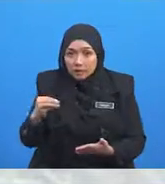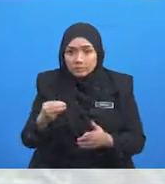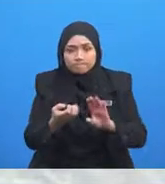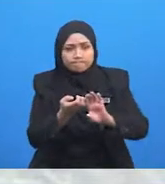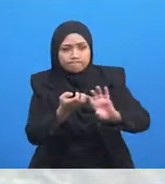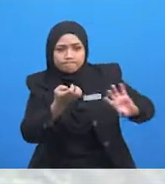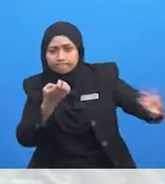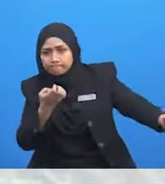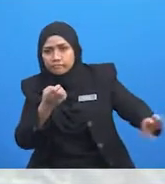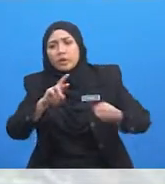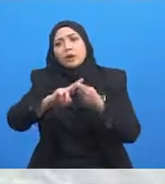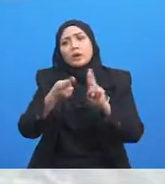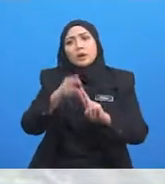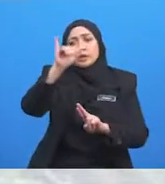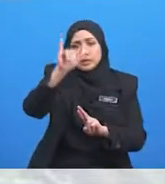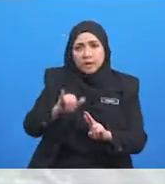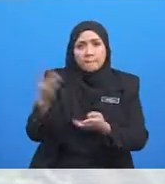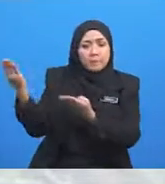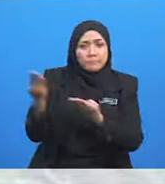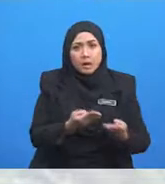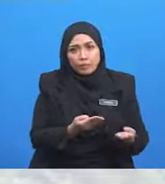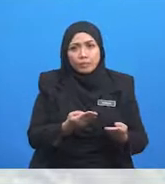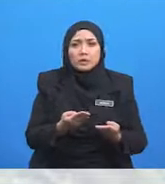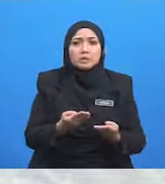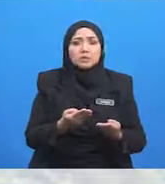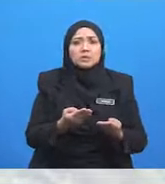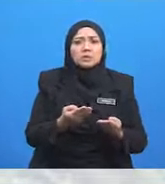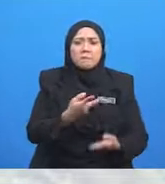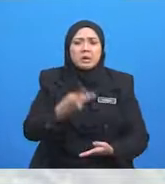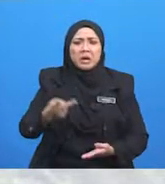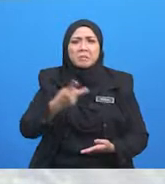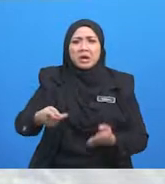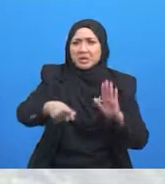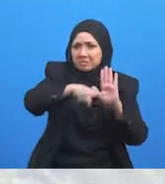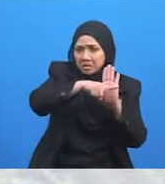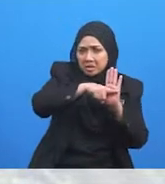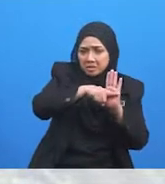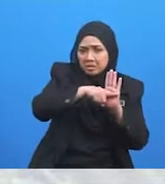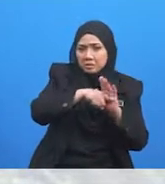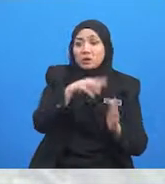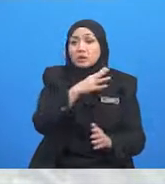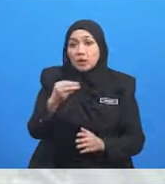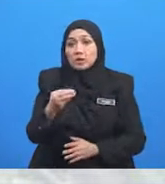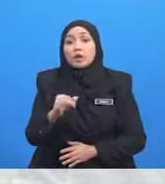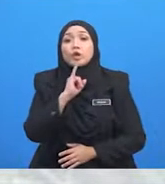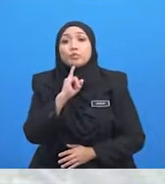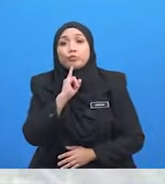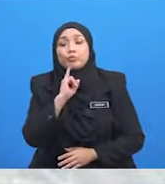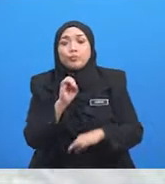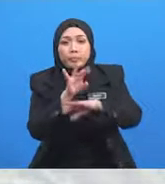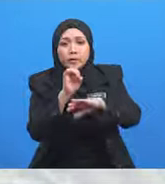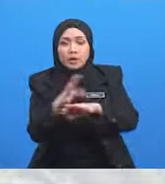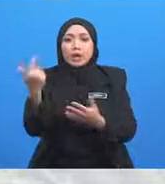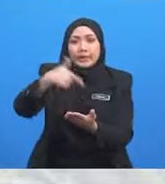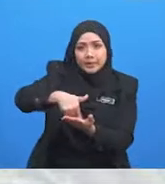menjauhi rakan yang membawa pengaruh negatif. Ibu berpesan lagi